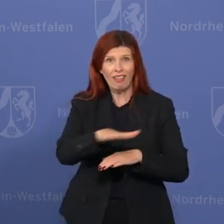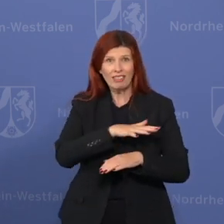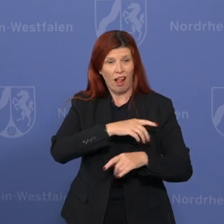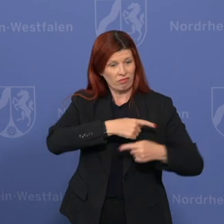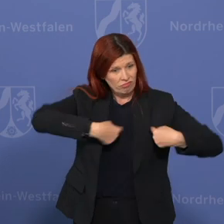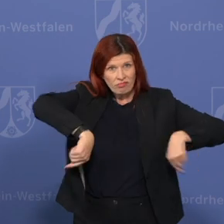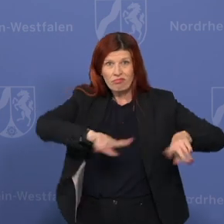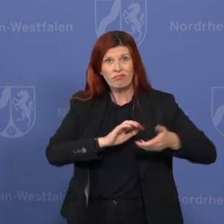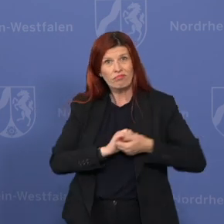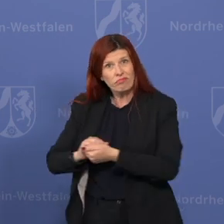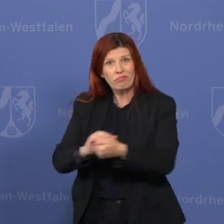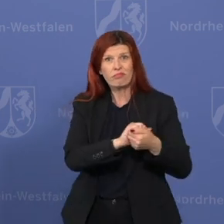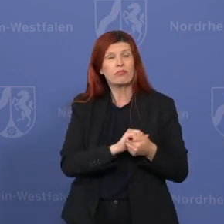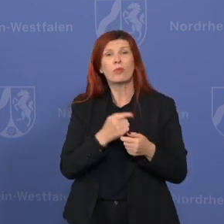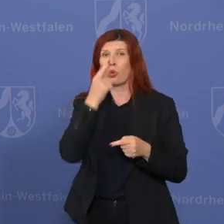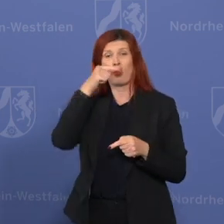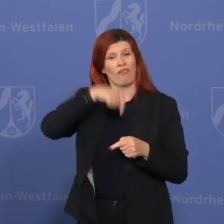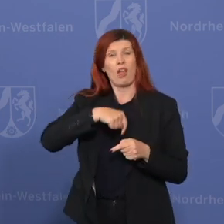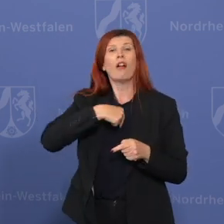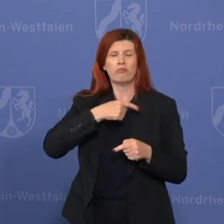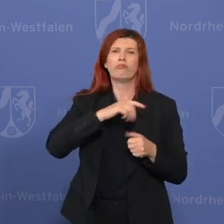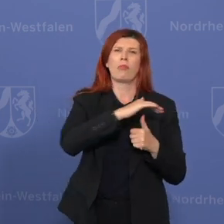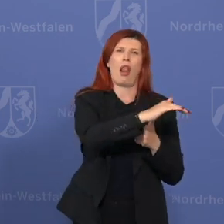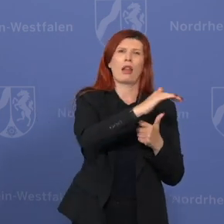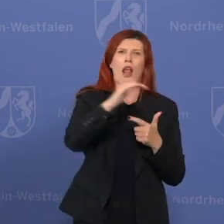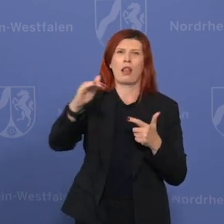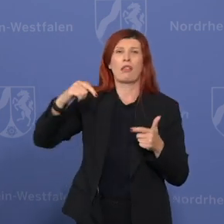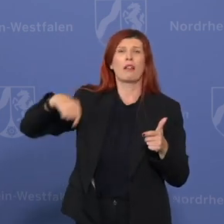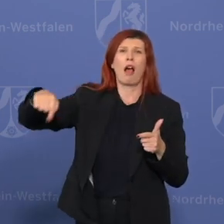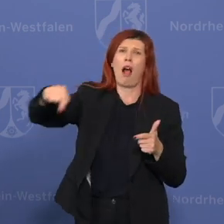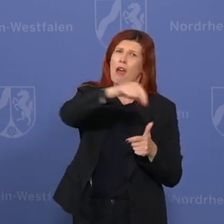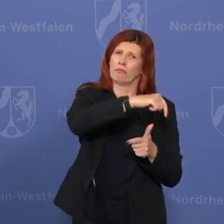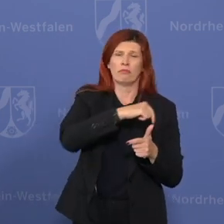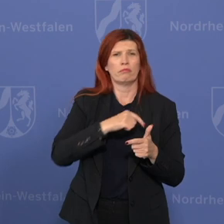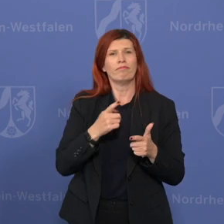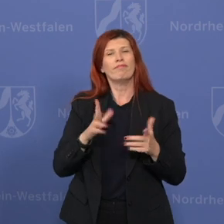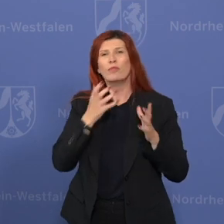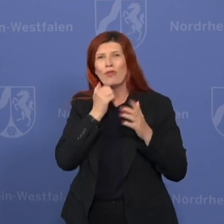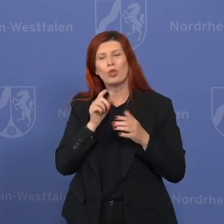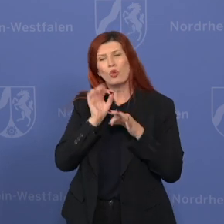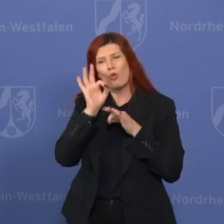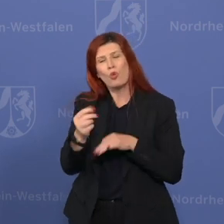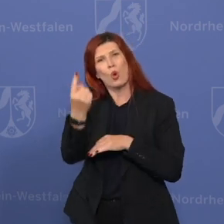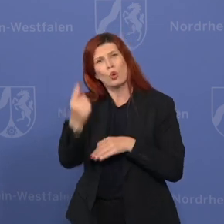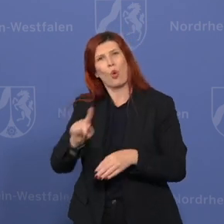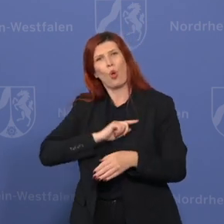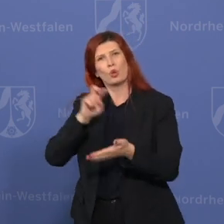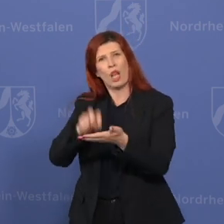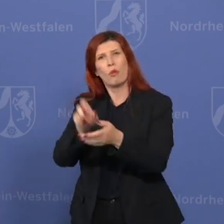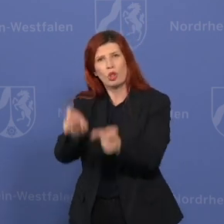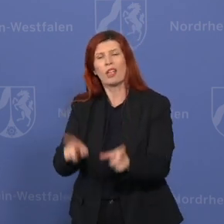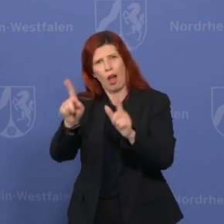nahezu allen anderen Ländern die Hebel in Bewegung, um für die Solo-Selbstständigen eine unbürokratische